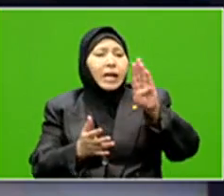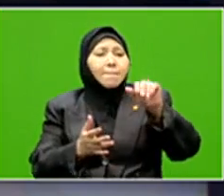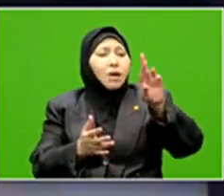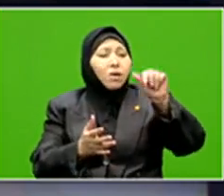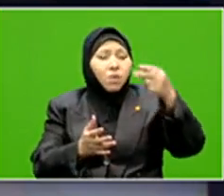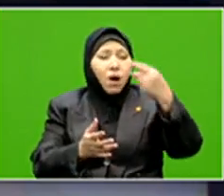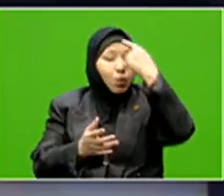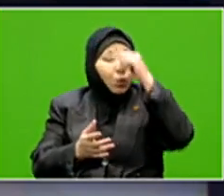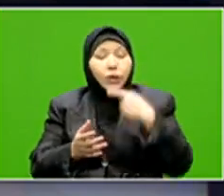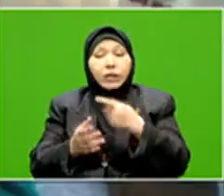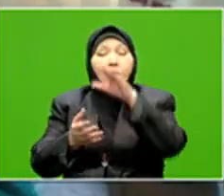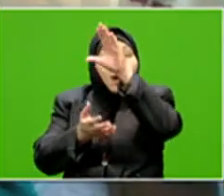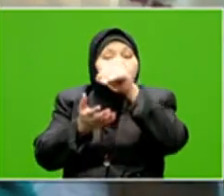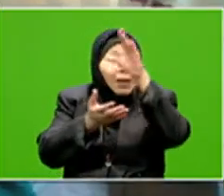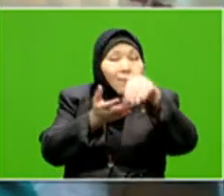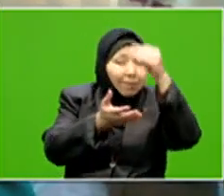ambil bersama, silakan.